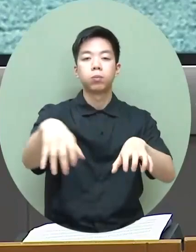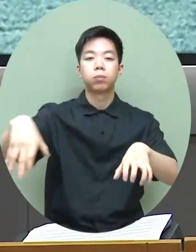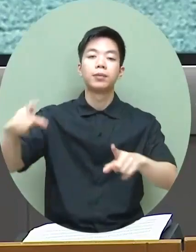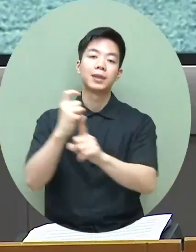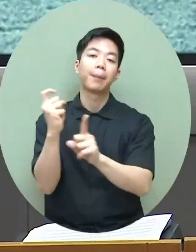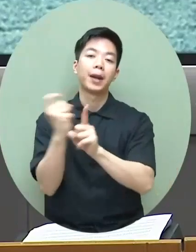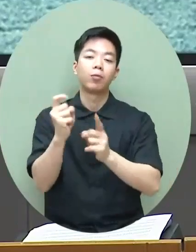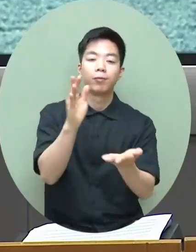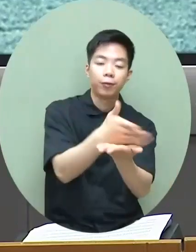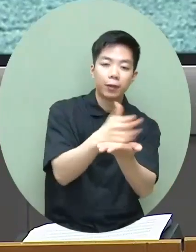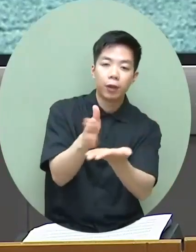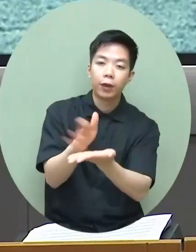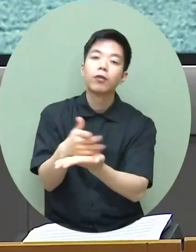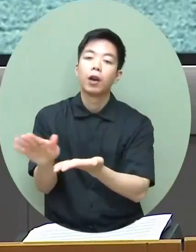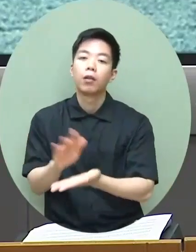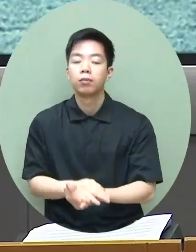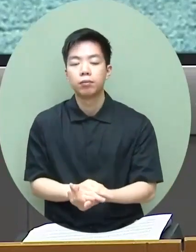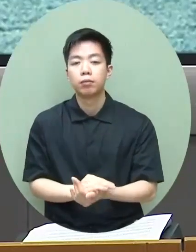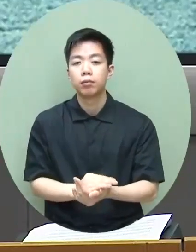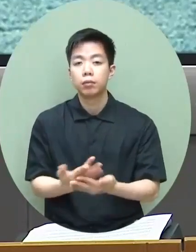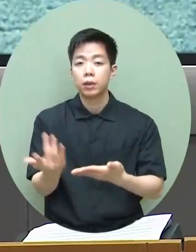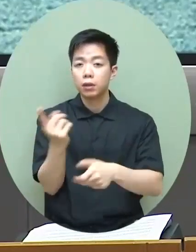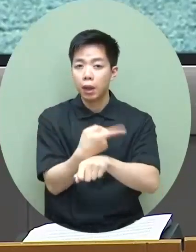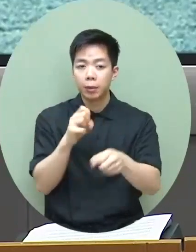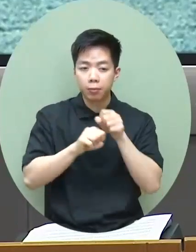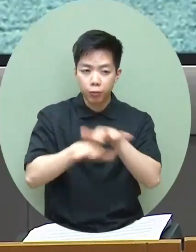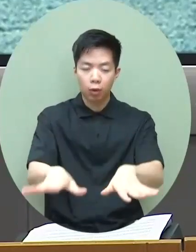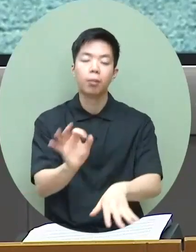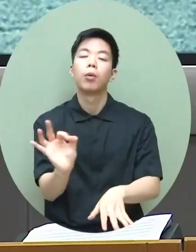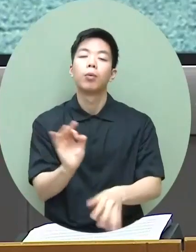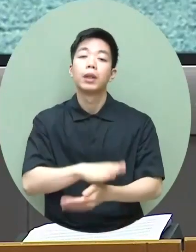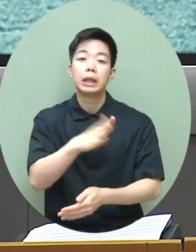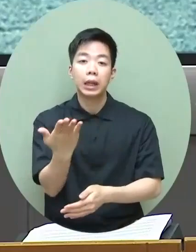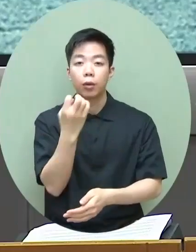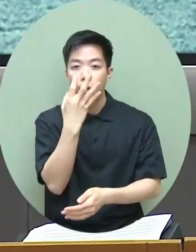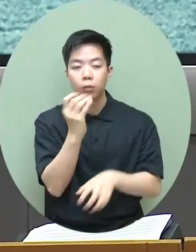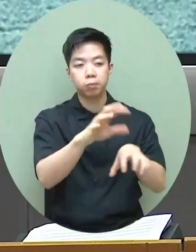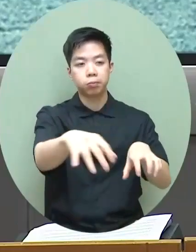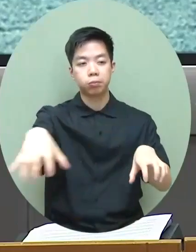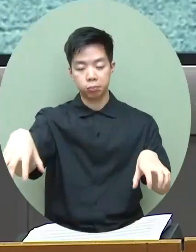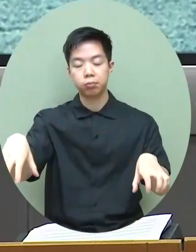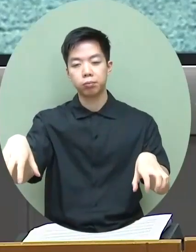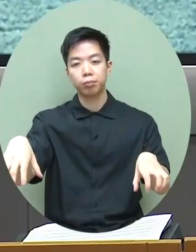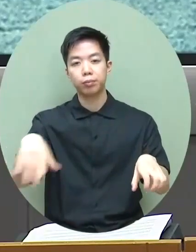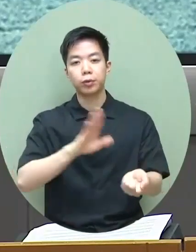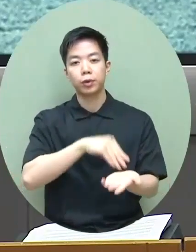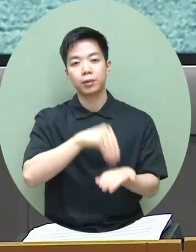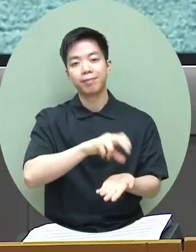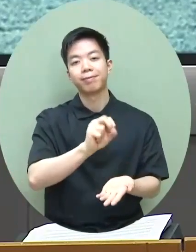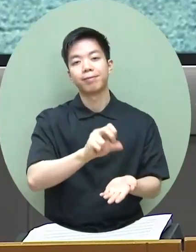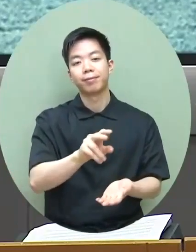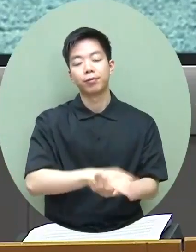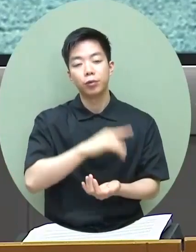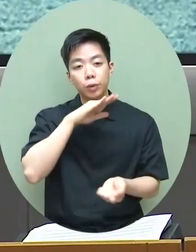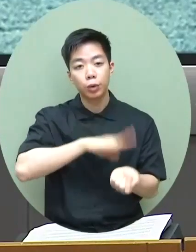咁北京社區咧都係有個案嘅，咁所以如果佢哋係陽性之後冇再翻學，咁其他學校又冇一啲相關